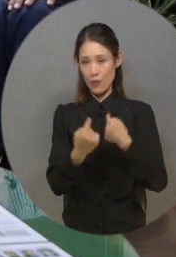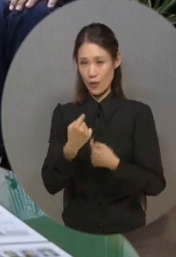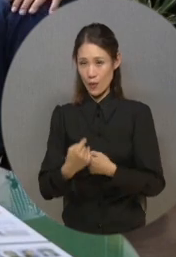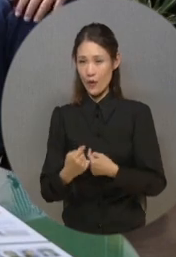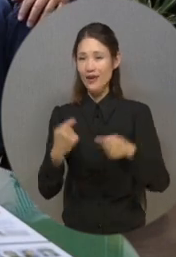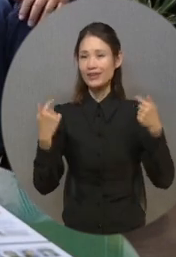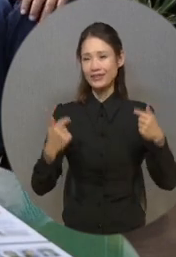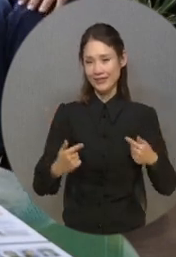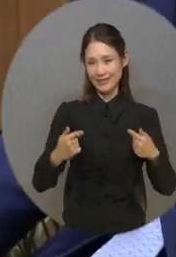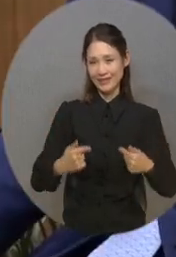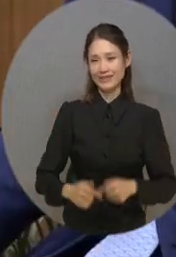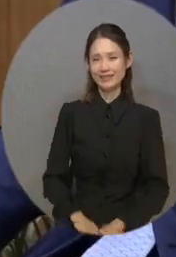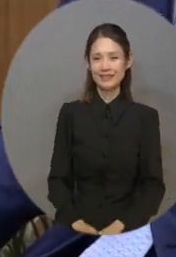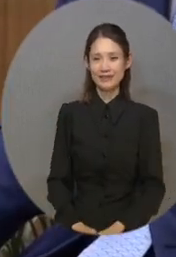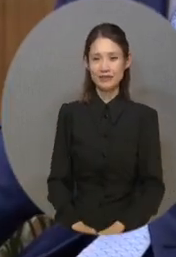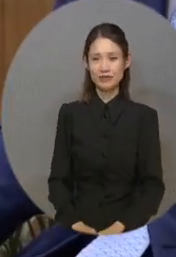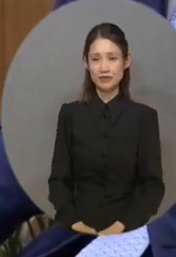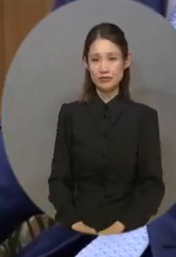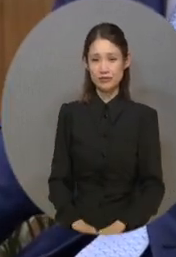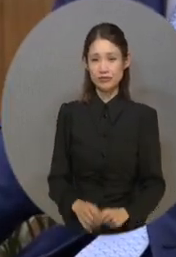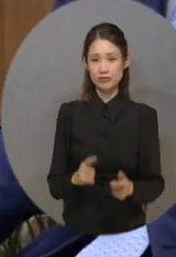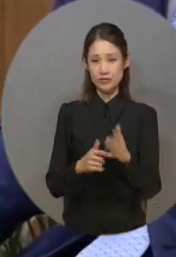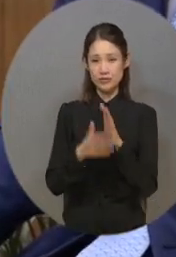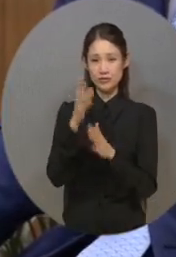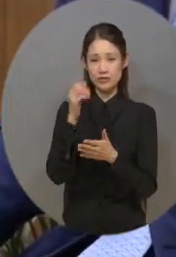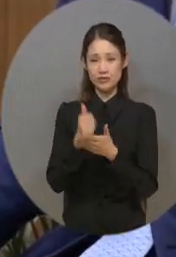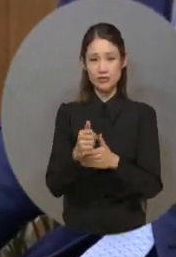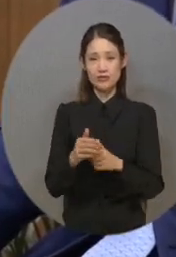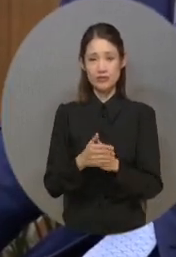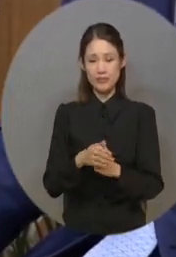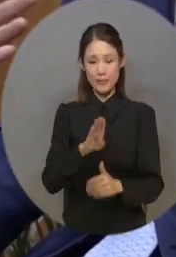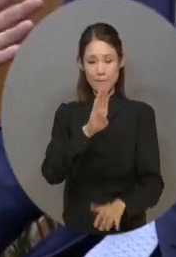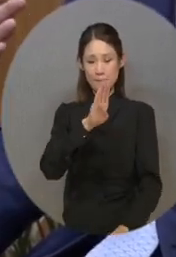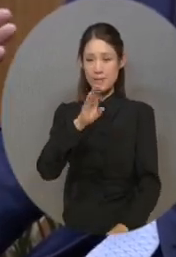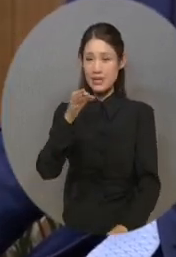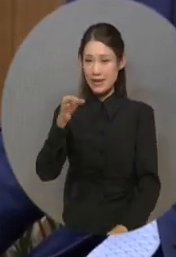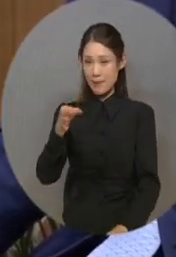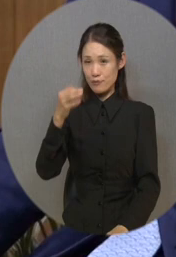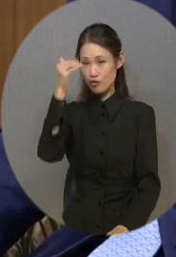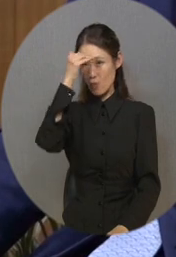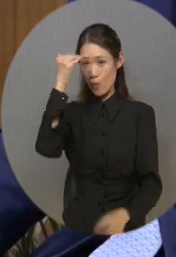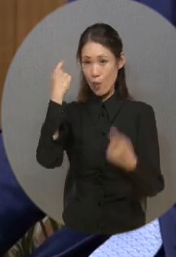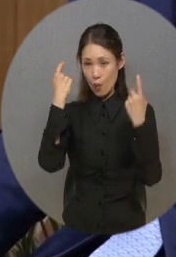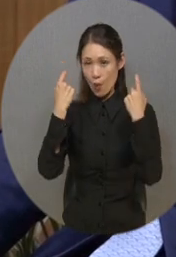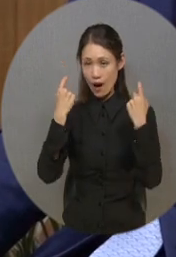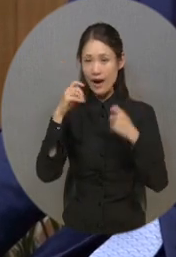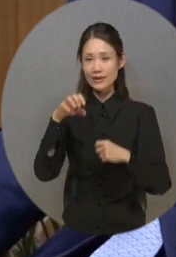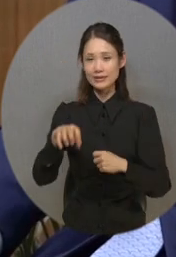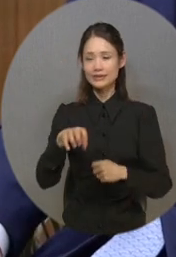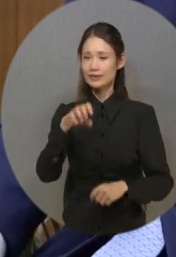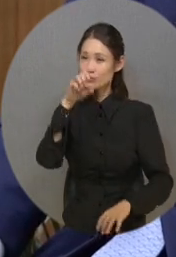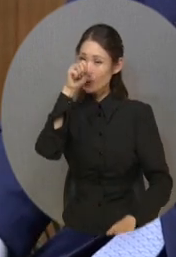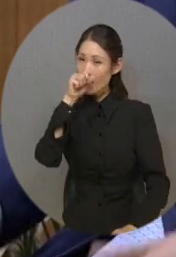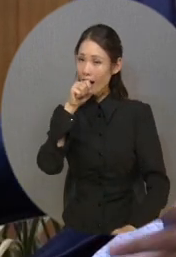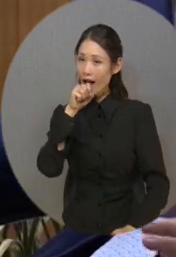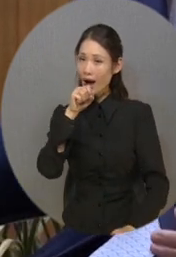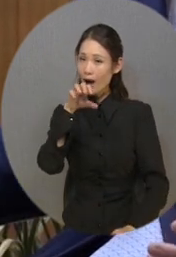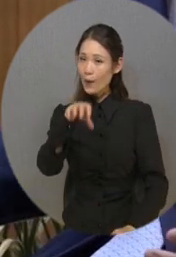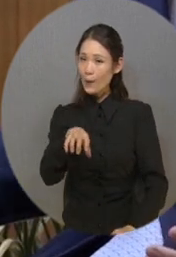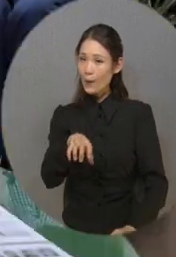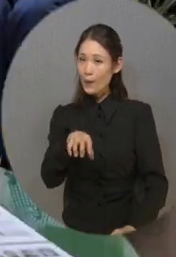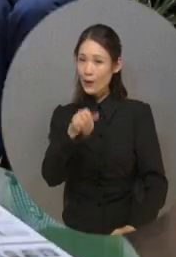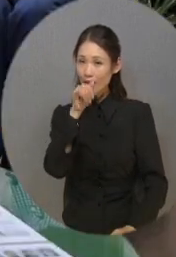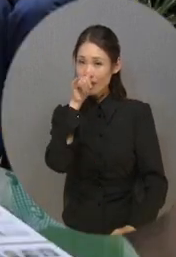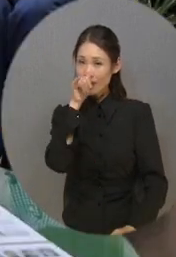네. 네. 부시장님 네. 저 부산에 네. 또 BF 이렇게 관광지가 또 좋은 데 있다고 들었습니다.